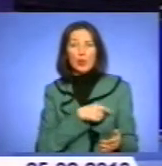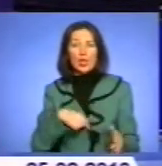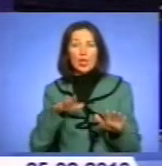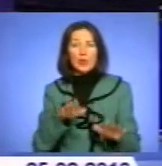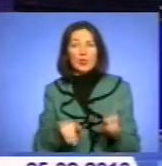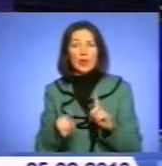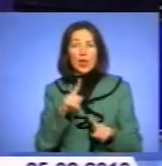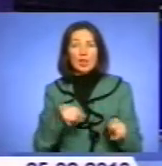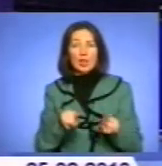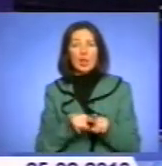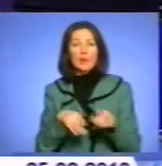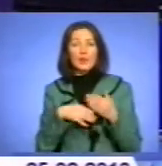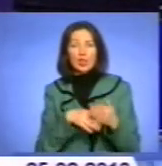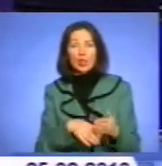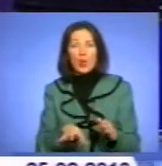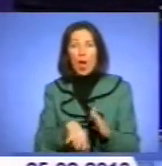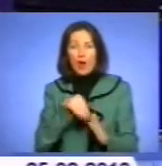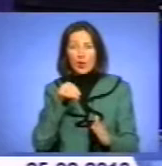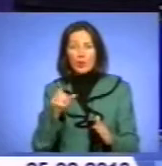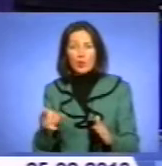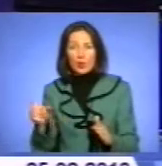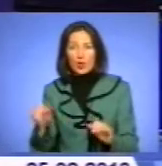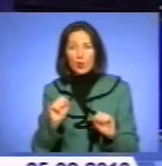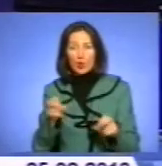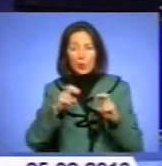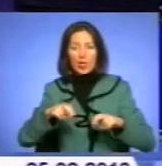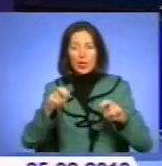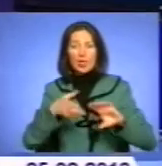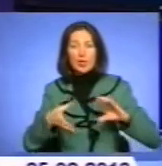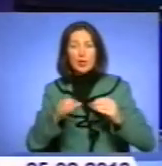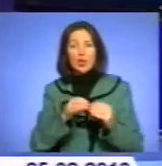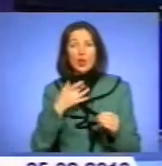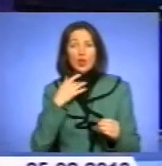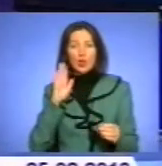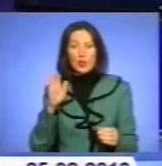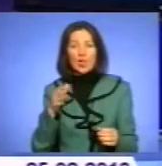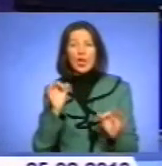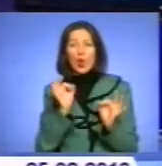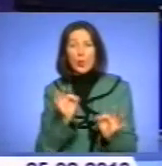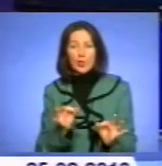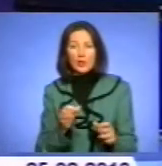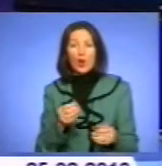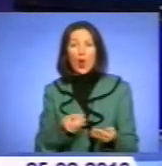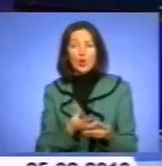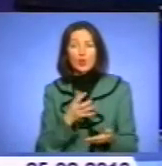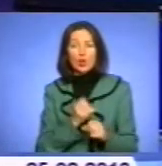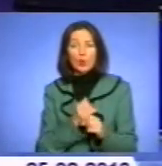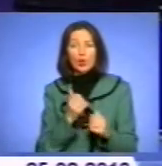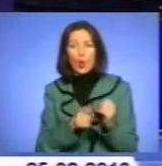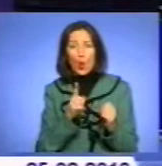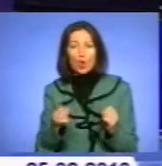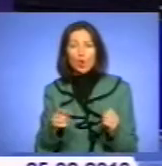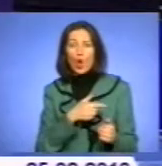чином виборці зможуть переглядати результати голосувань і об'єктивно оцінювати роботу кожного депутата. Більше у